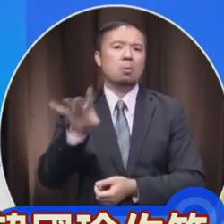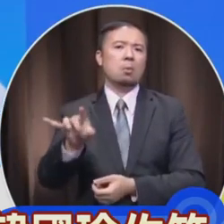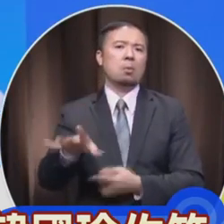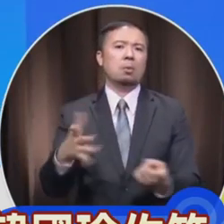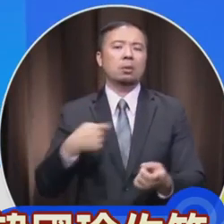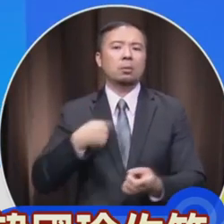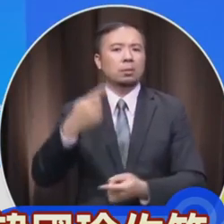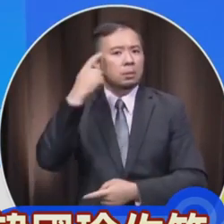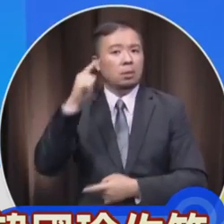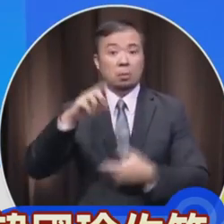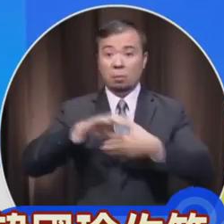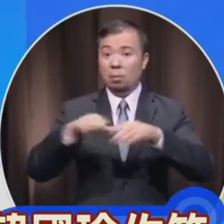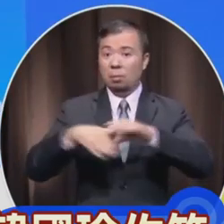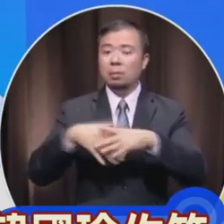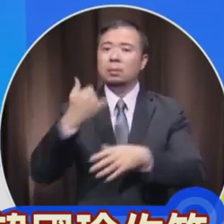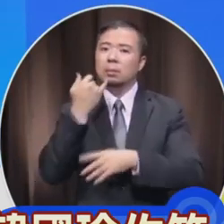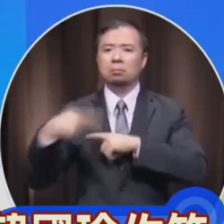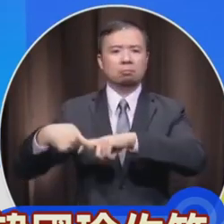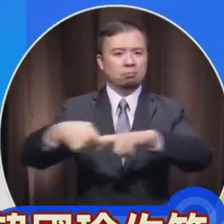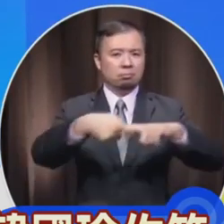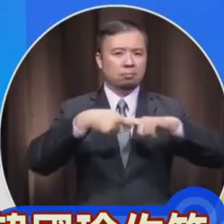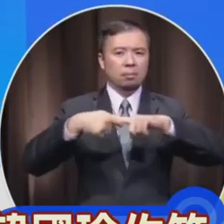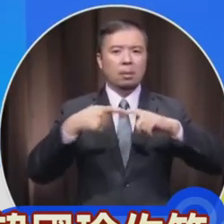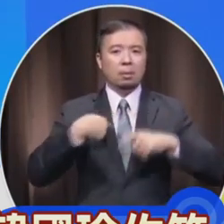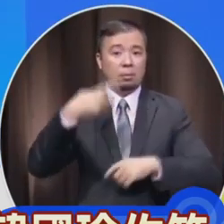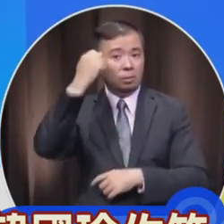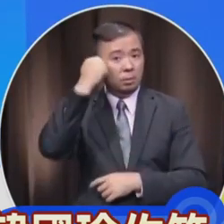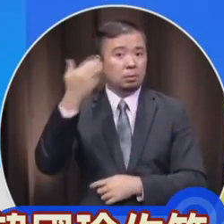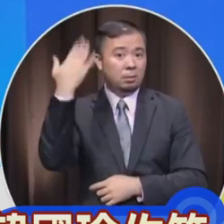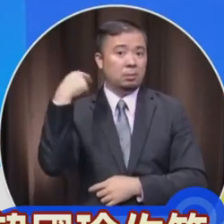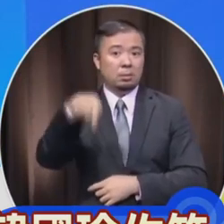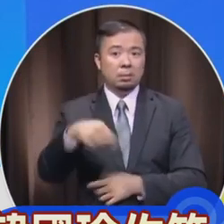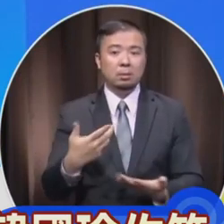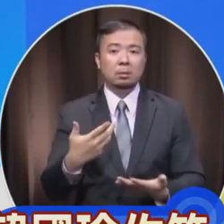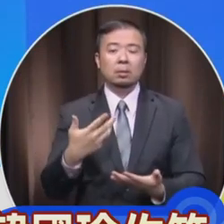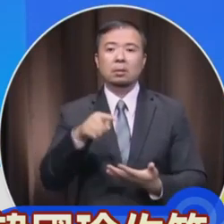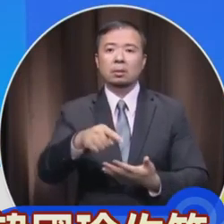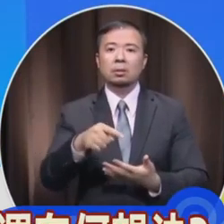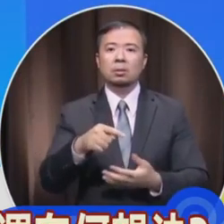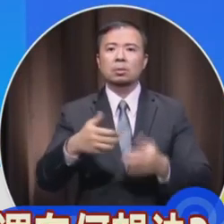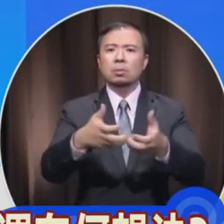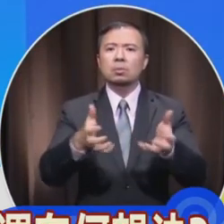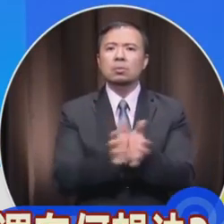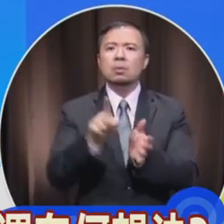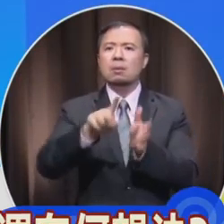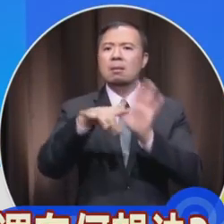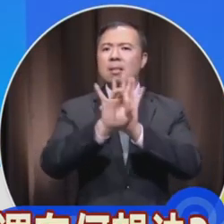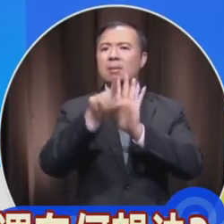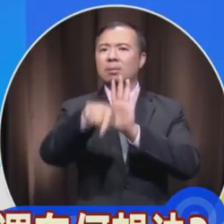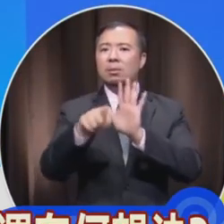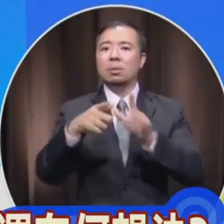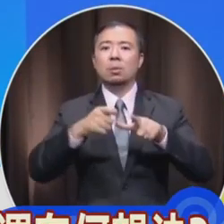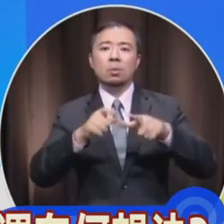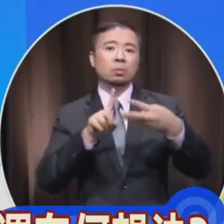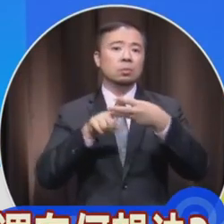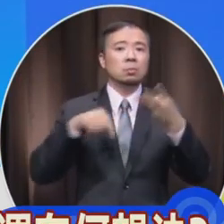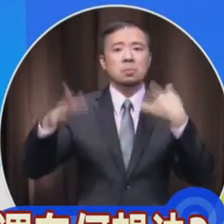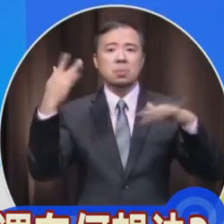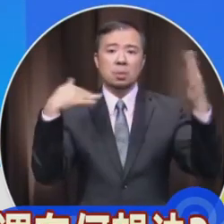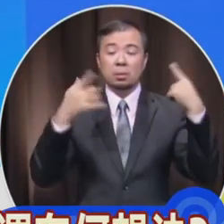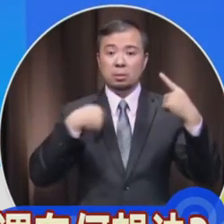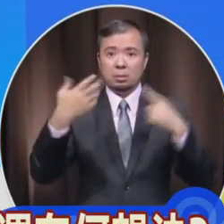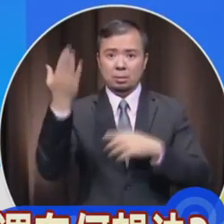链。我记得在杜兰朵公主表演的时候，有一天在云林县的乡下，天上下的大